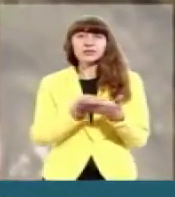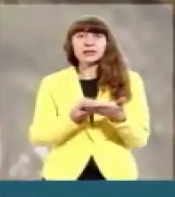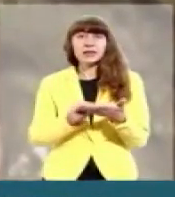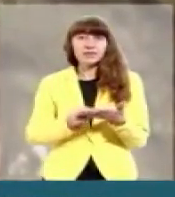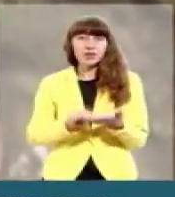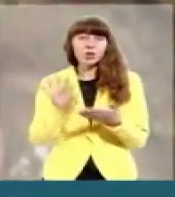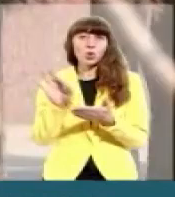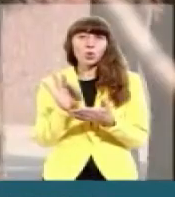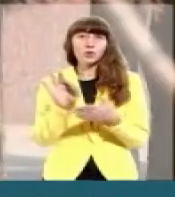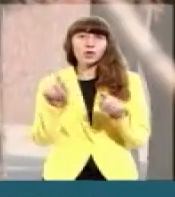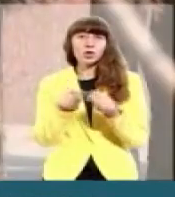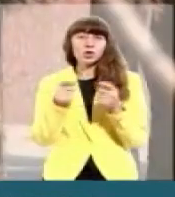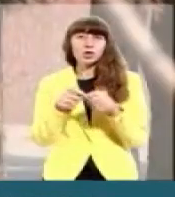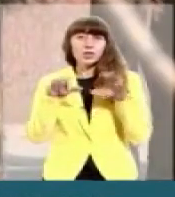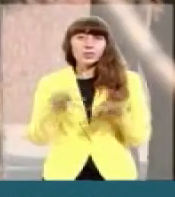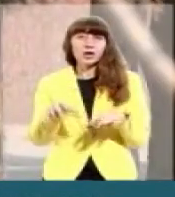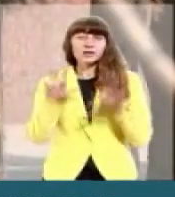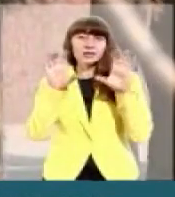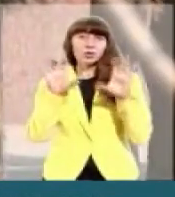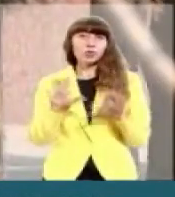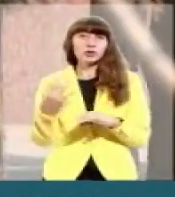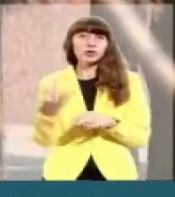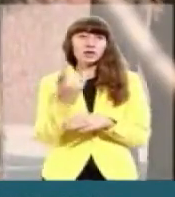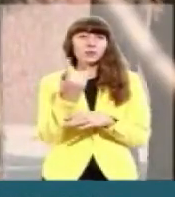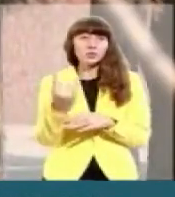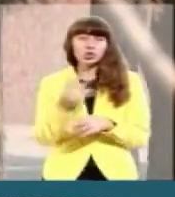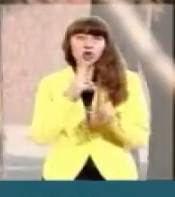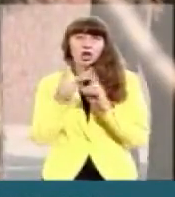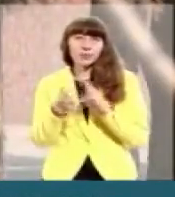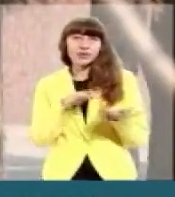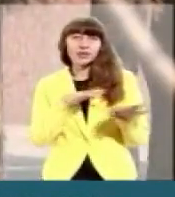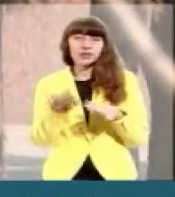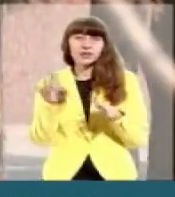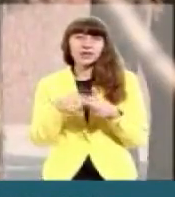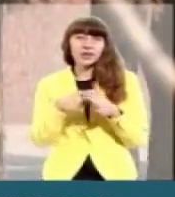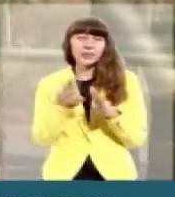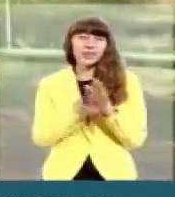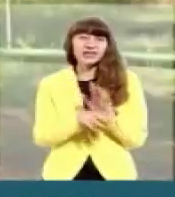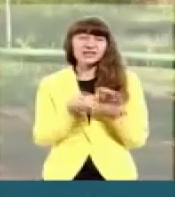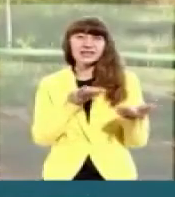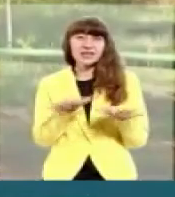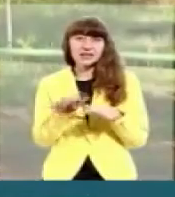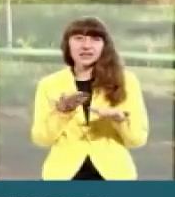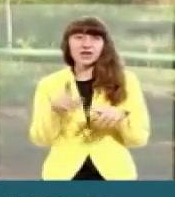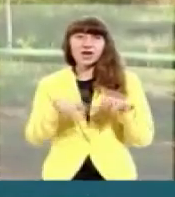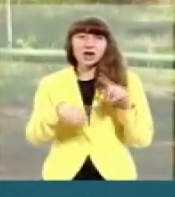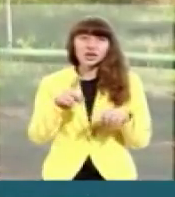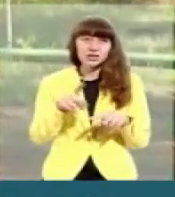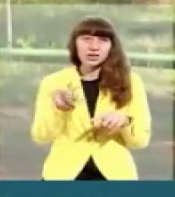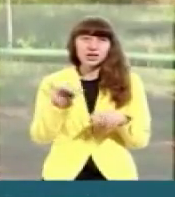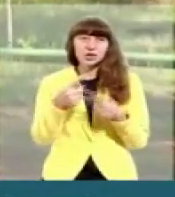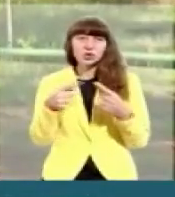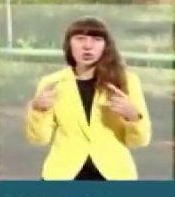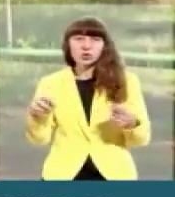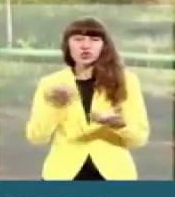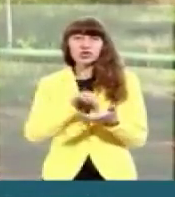заңды мүдделерінің бұзылуы туралы өтініштерді жергілікті атқарушы органдарда және өзге де ұйымдардың әрекеттеріне немесе әрекетсіздігіне